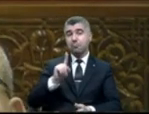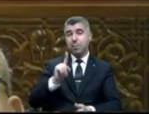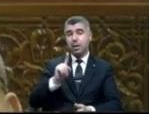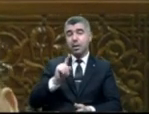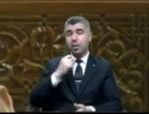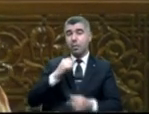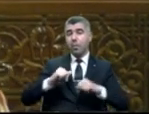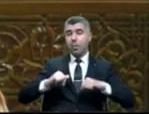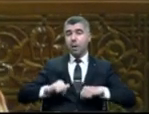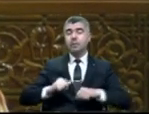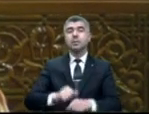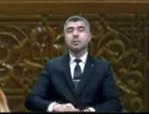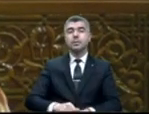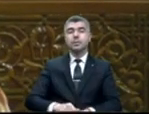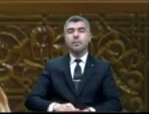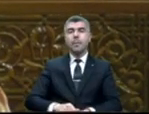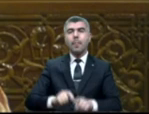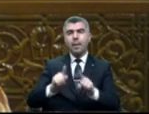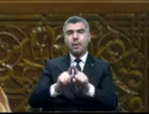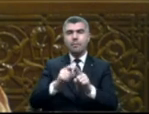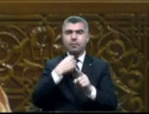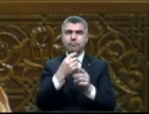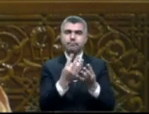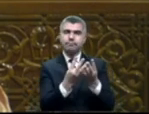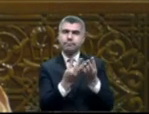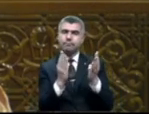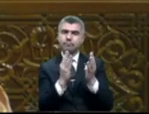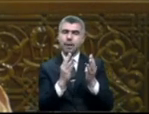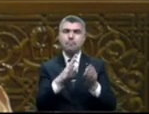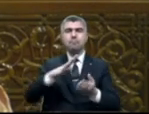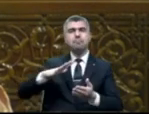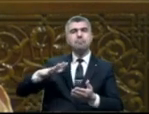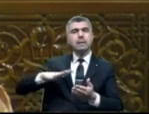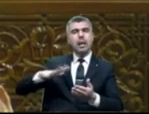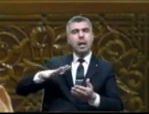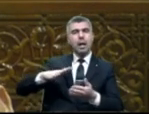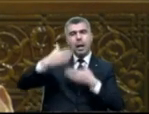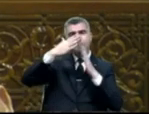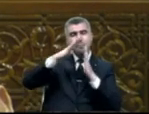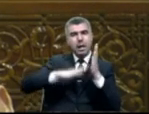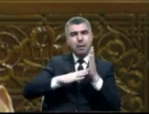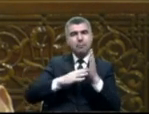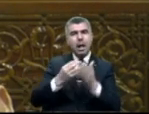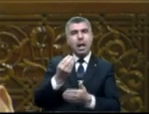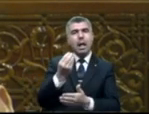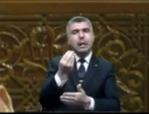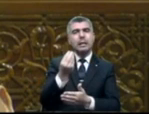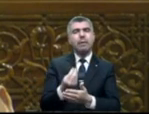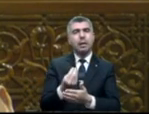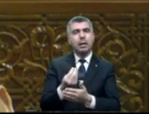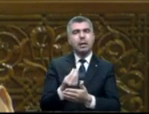الوزيرة، في إحدى حدائق عمومية بأحد المدن المغربية هناك مصرع الطفل ليلة